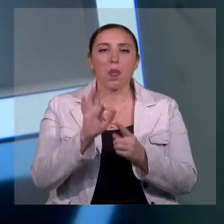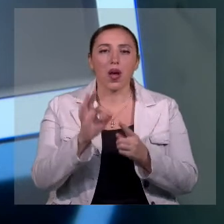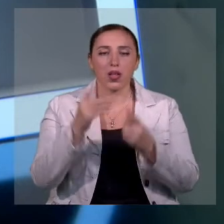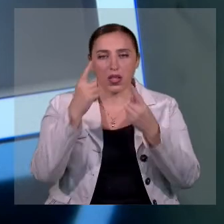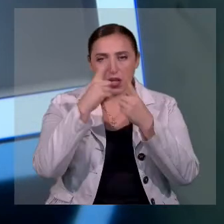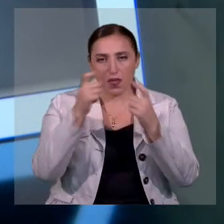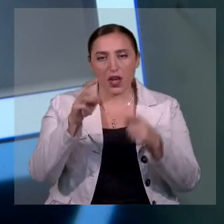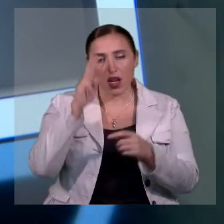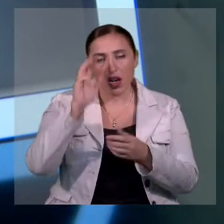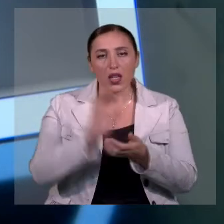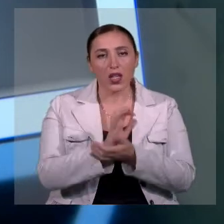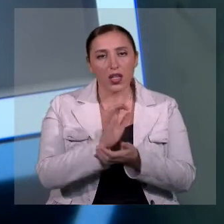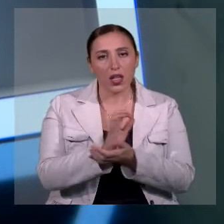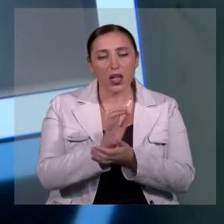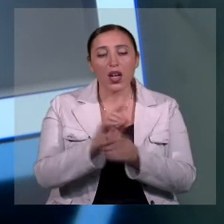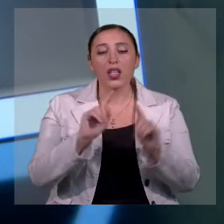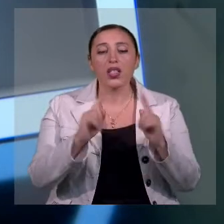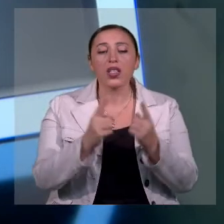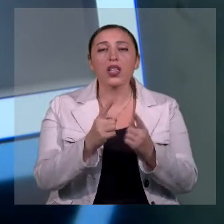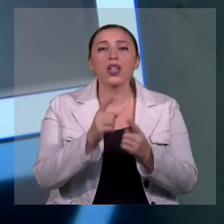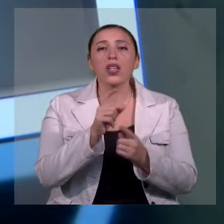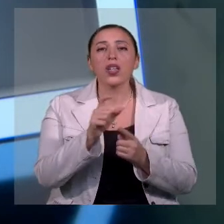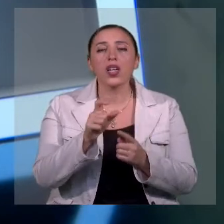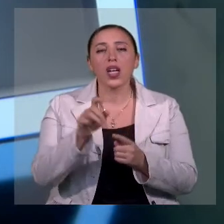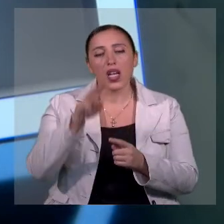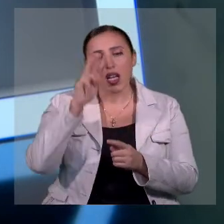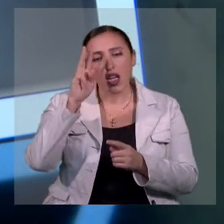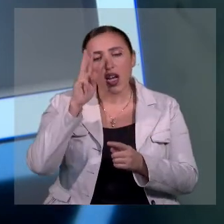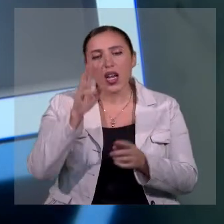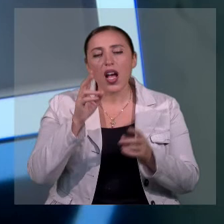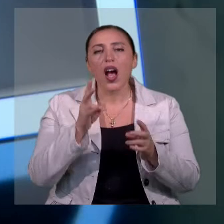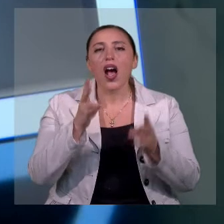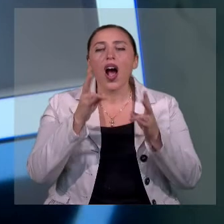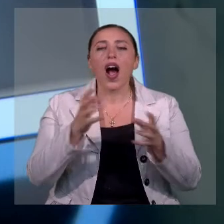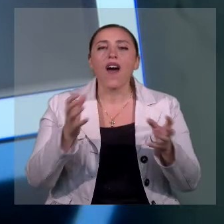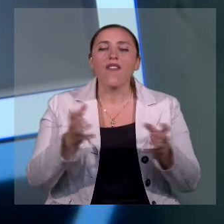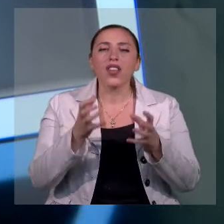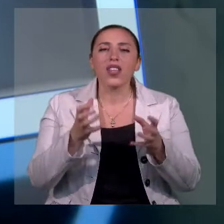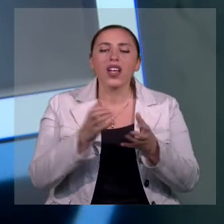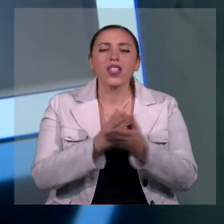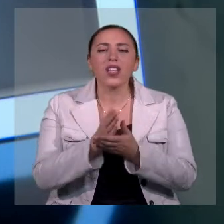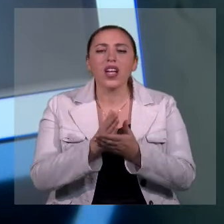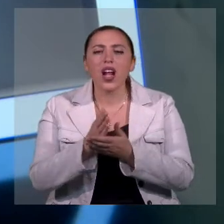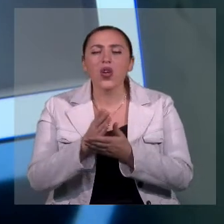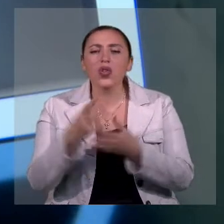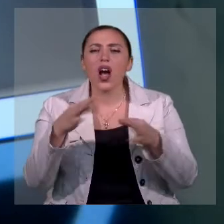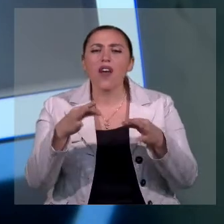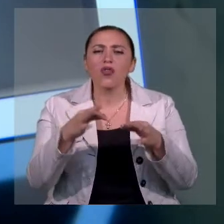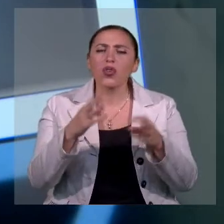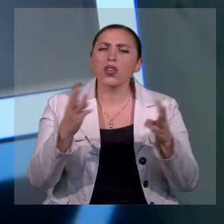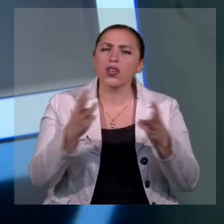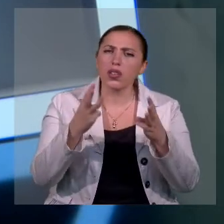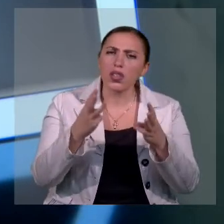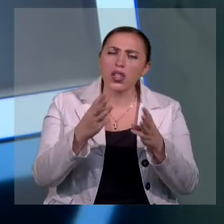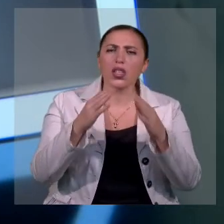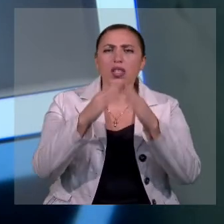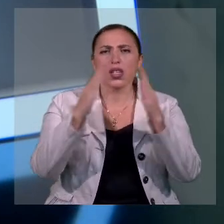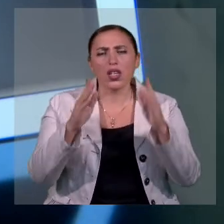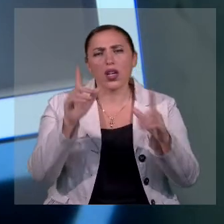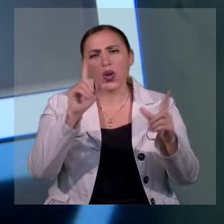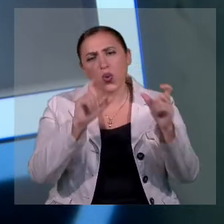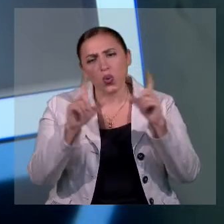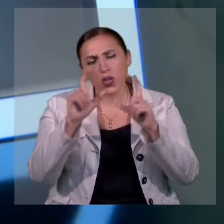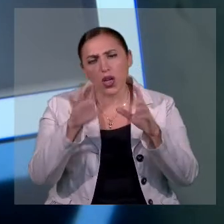գործակալությունը։ Ձերբակալվածները հրկիզում էին Իրանի անվտանգության ծառայությունների հետ առնչվող մարդկանց մեքենաներն ու տները,